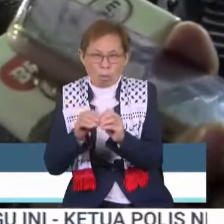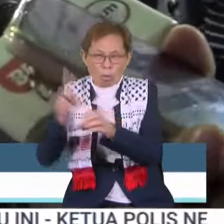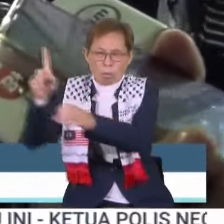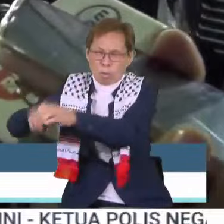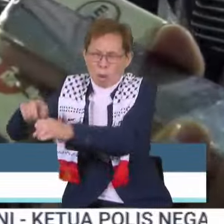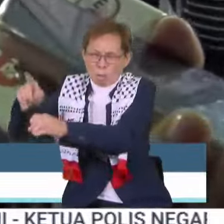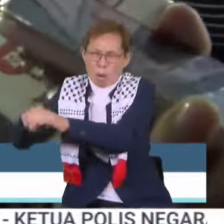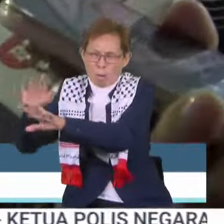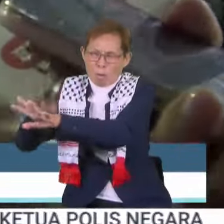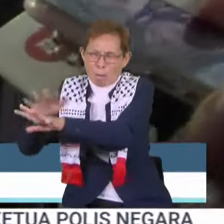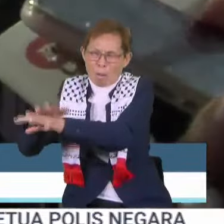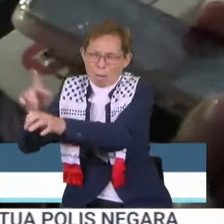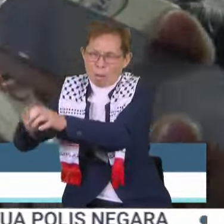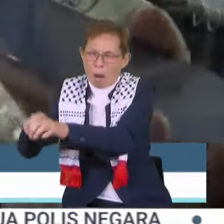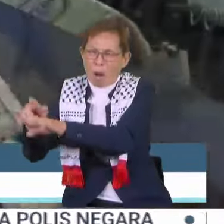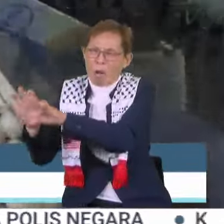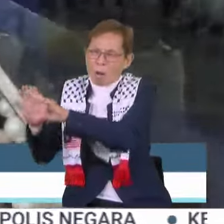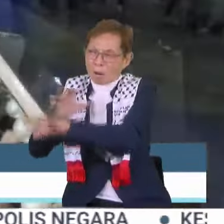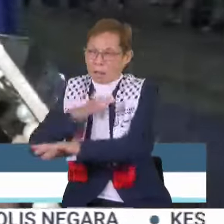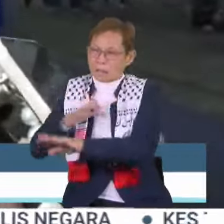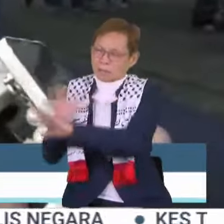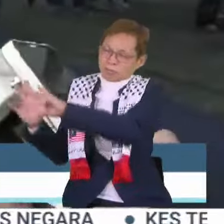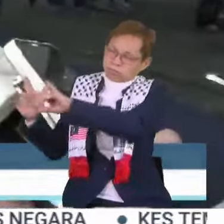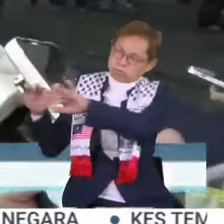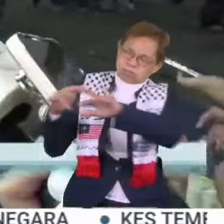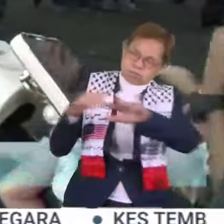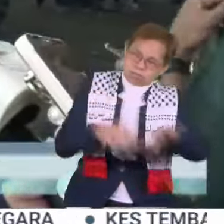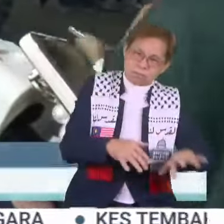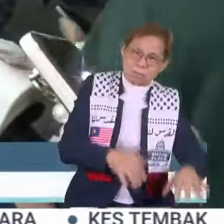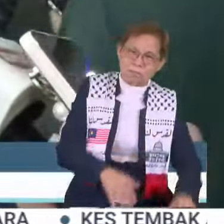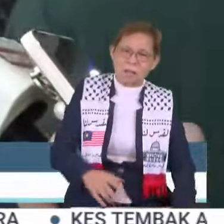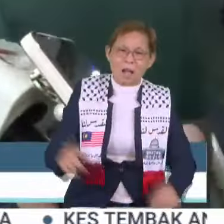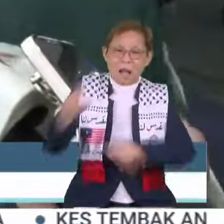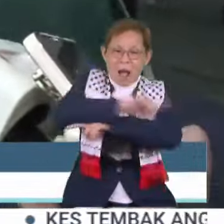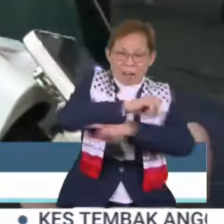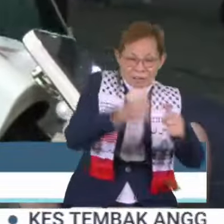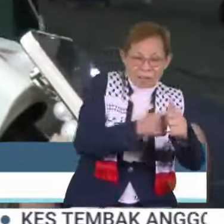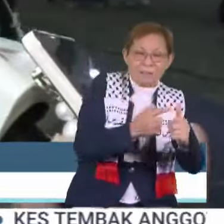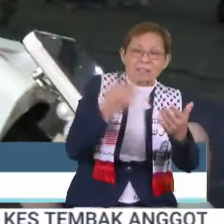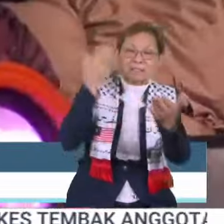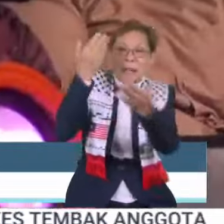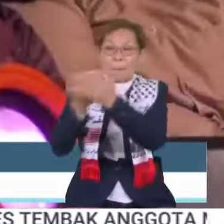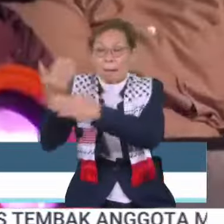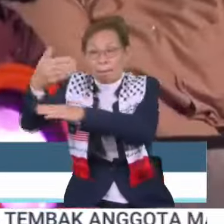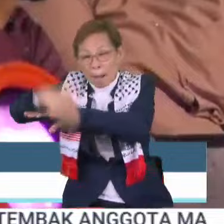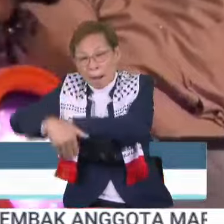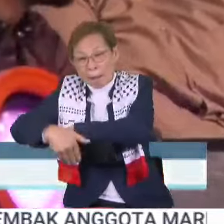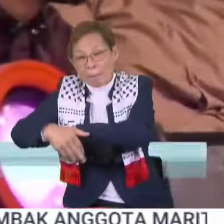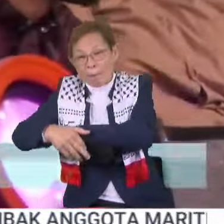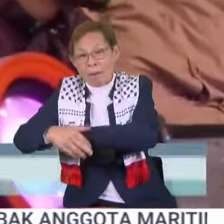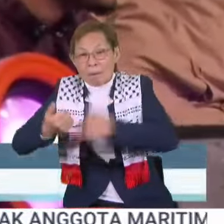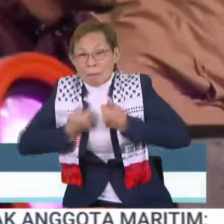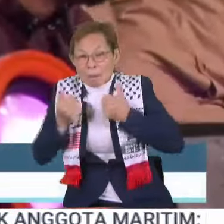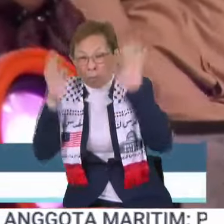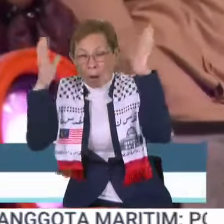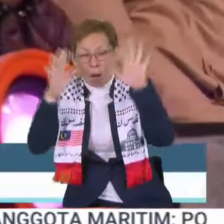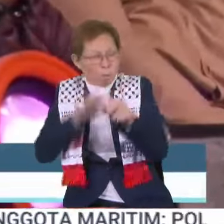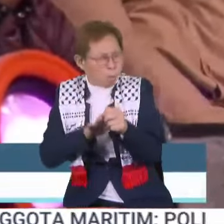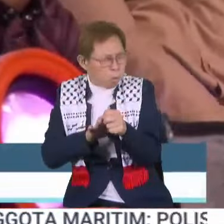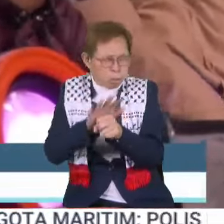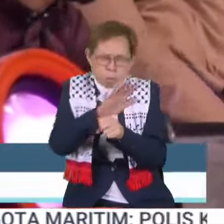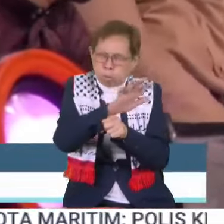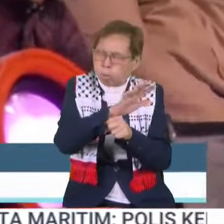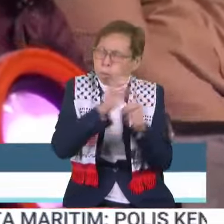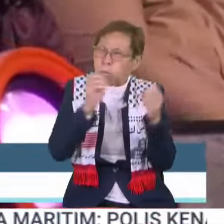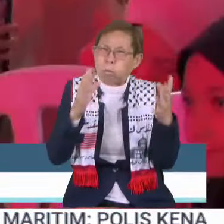lagi ramai customer tu datang. Saya tahu, dapat tahu daripada hari pertama sampai malam raya penuh aktiviti. Ada